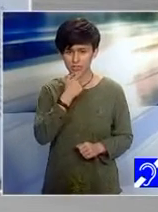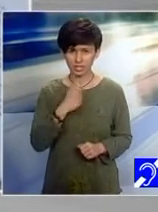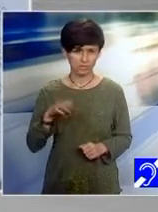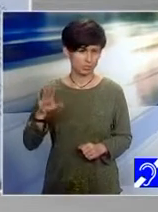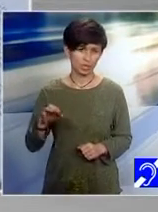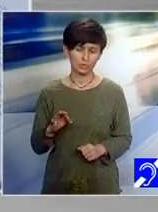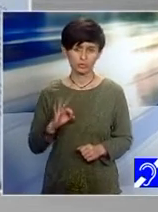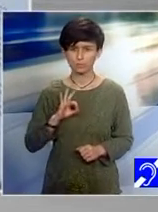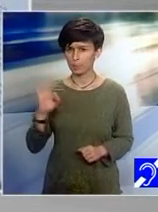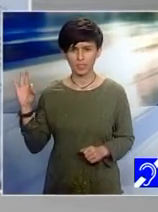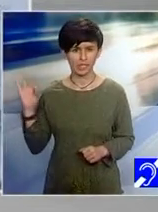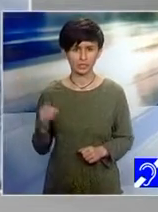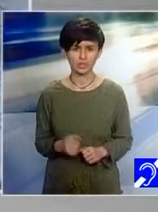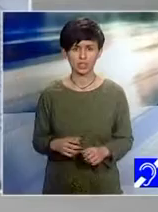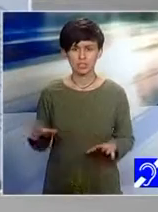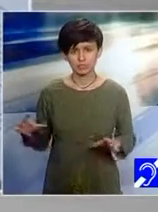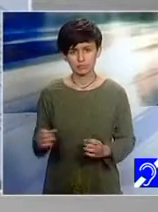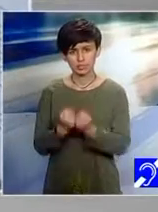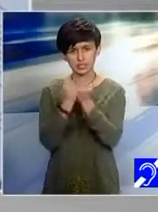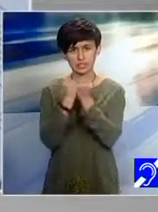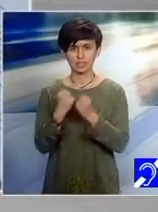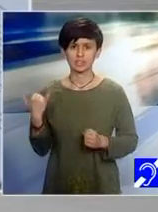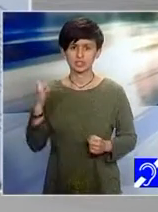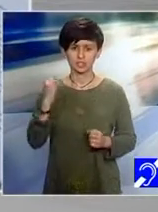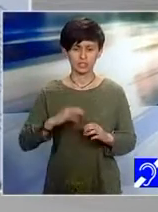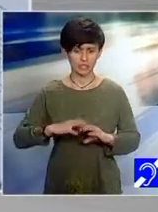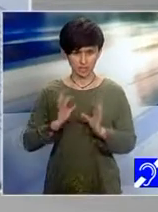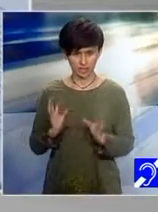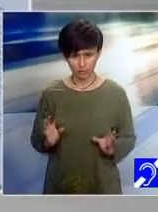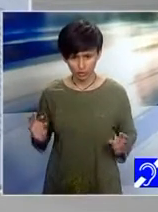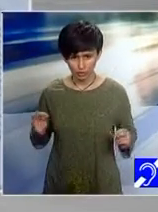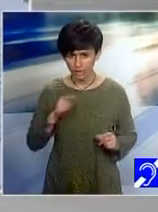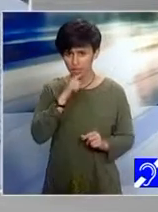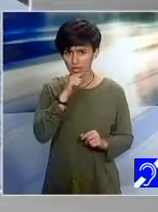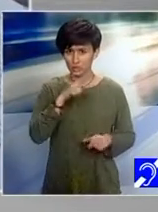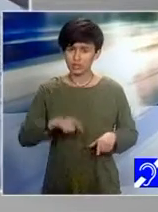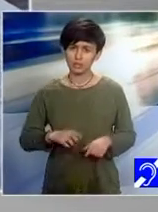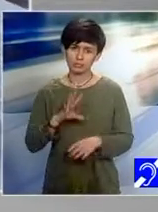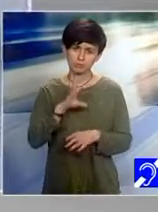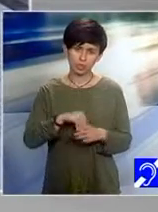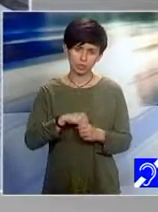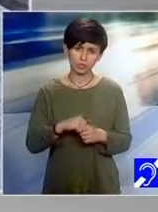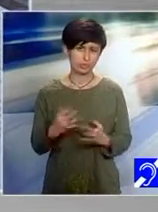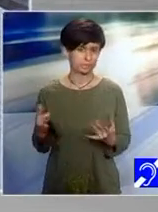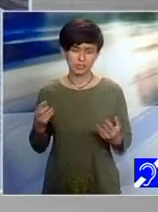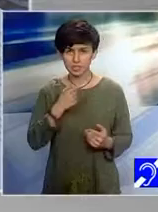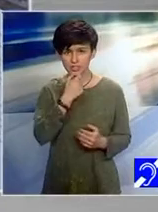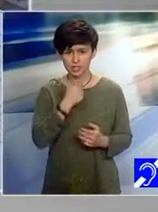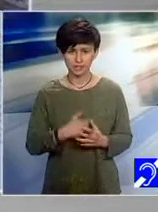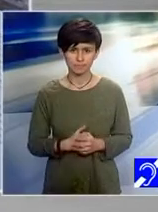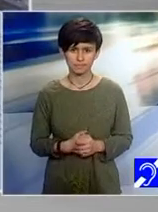deosebitul noroc să scape cu viață și să ajungă în România, unde a locuit câteva decenii.